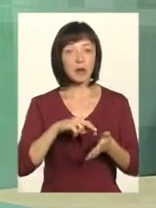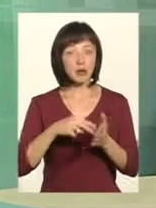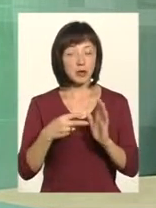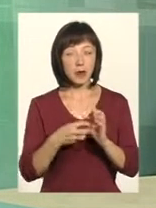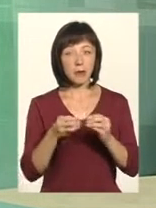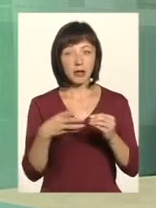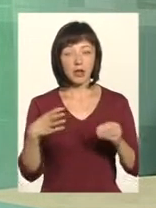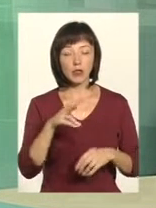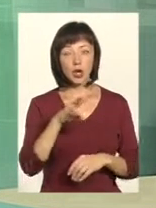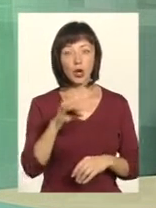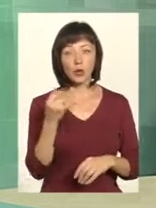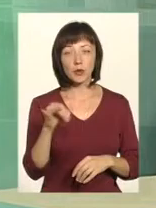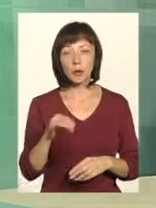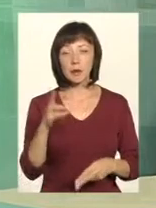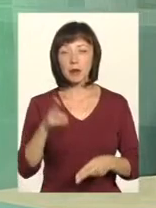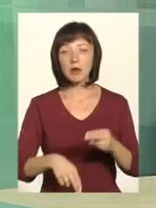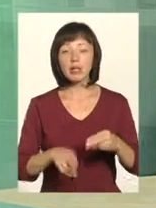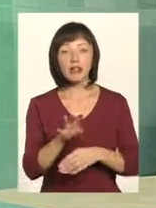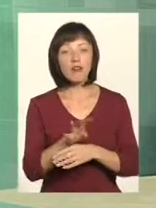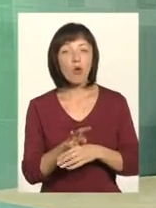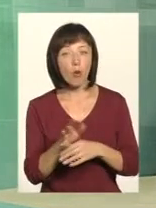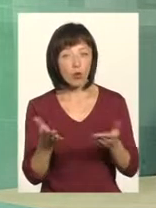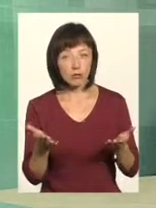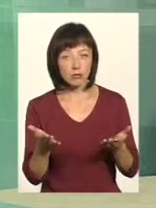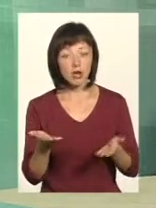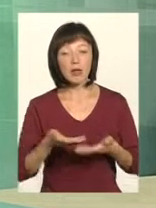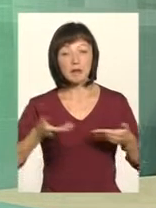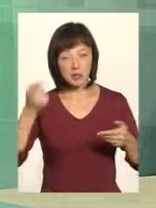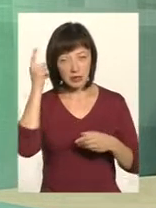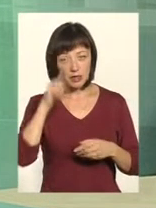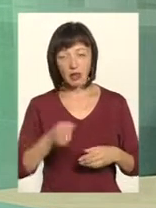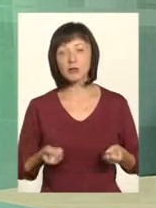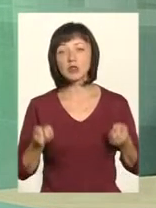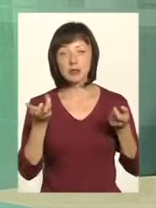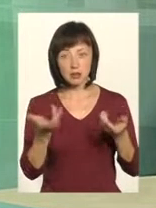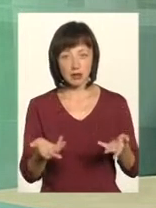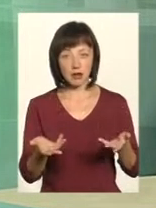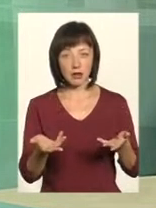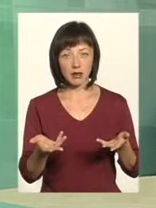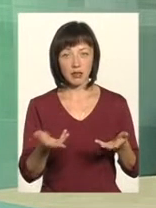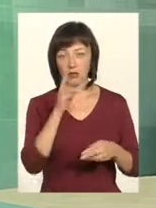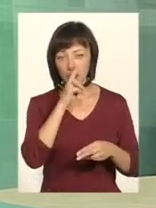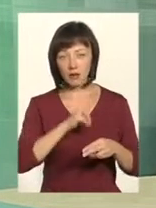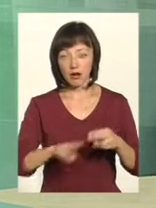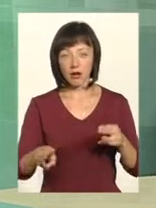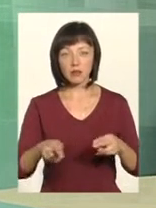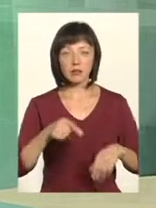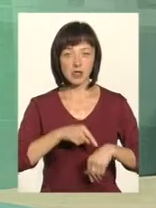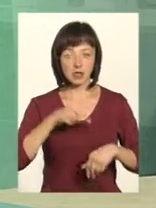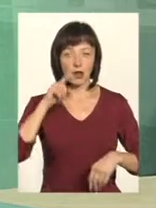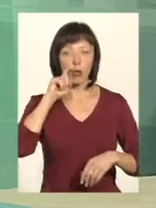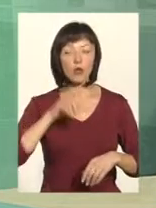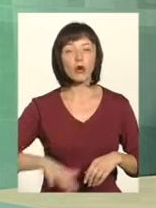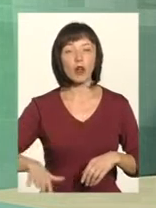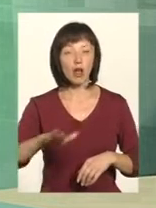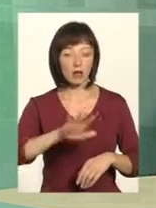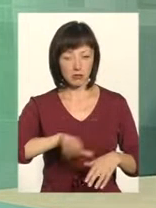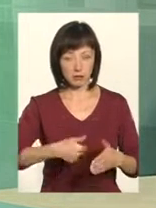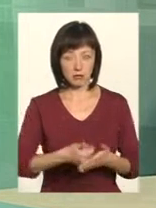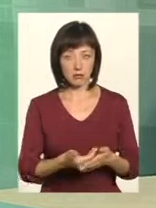15 лютого буде припинено вогонь. Ми знаємо, скільки втрат зазнала Україна з того